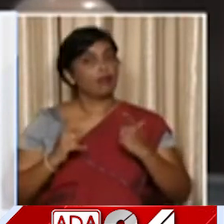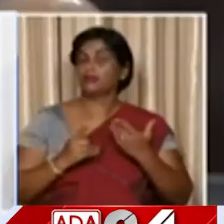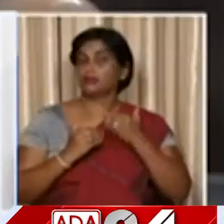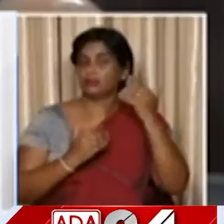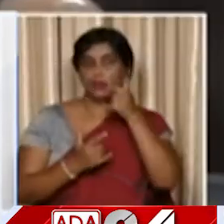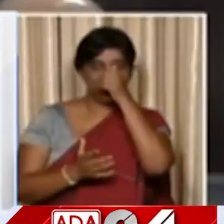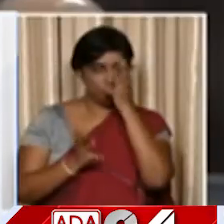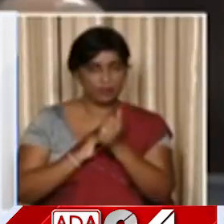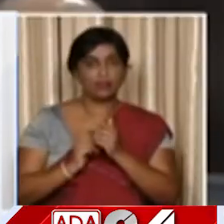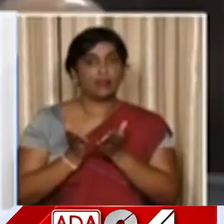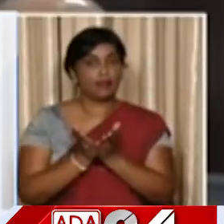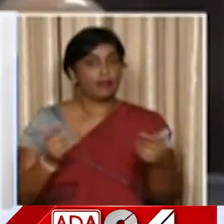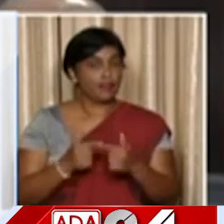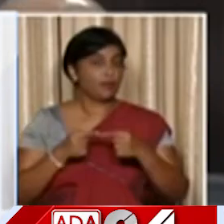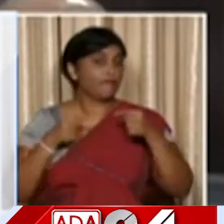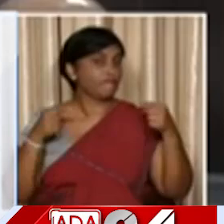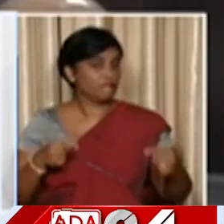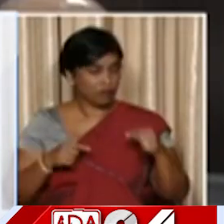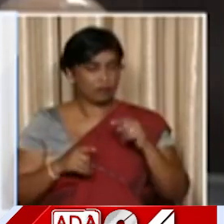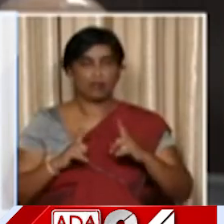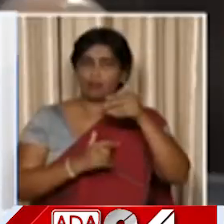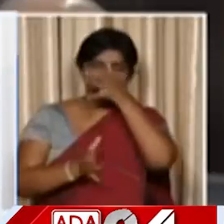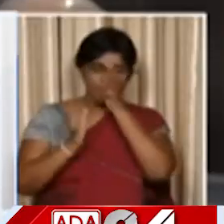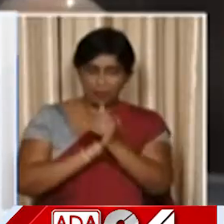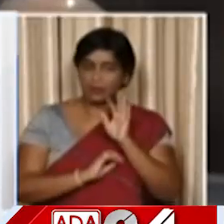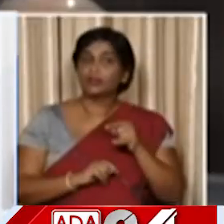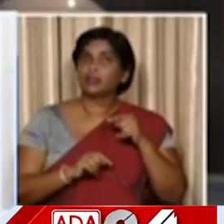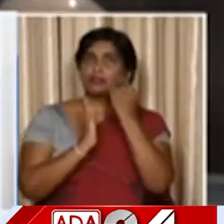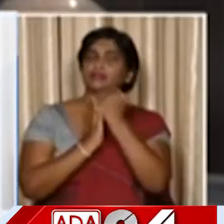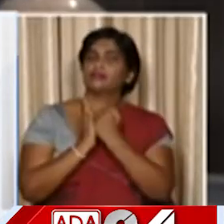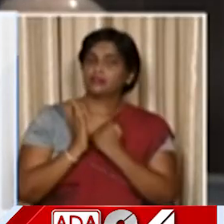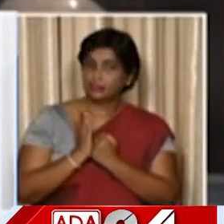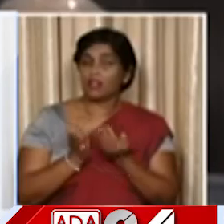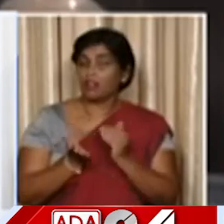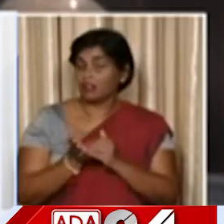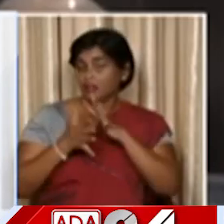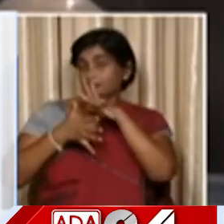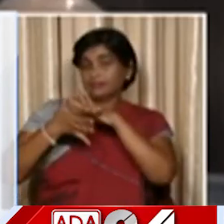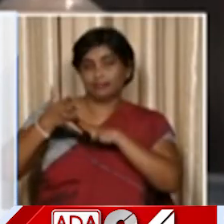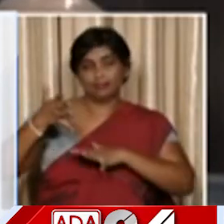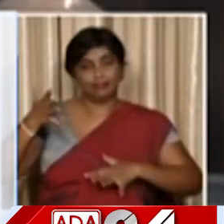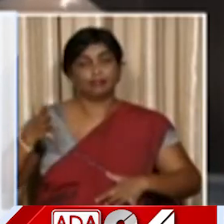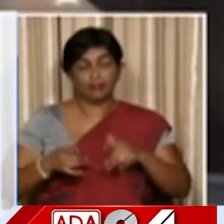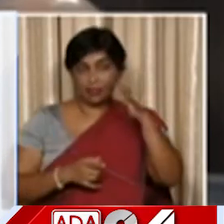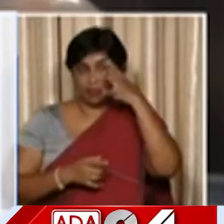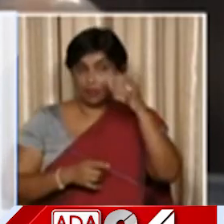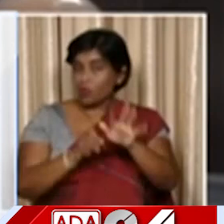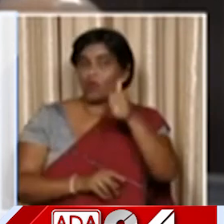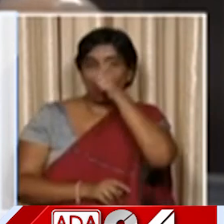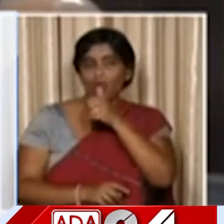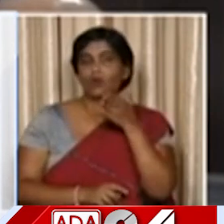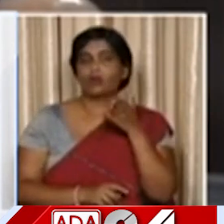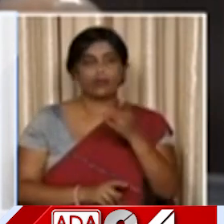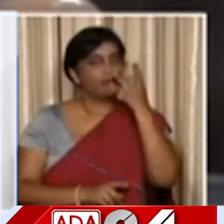කළා. වරාය දියුණු කරනට විරුද්ධ වී අනාගතය හොරකම් කර. මේ ලැයිස්තුව තව දිගයි. මතක තියාගන්න ඒ අයත් කරන්නේ හොරකමක්.